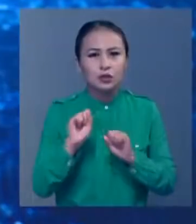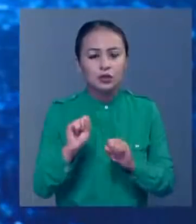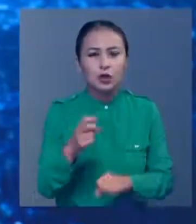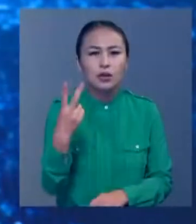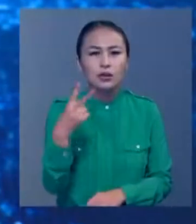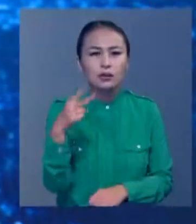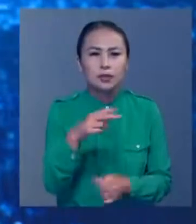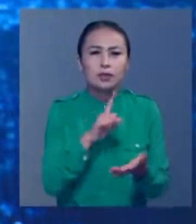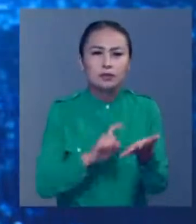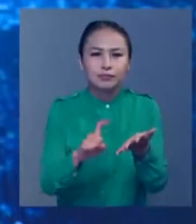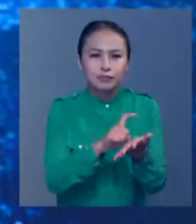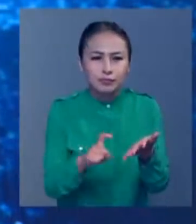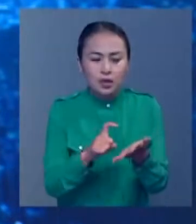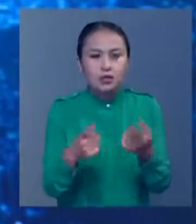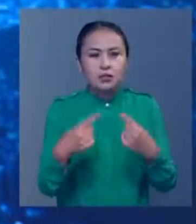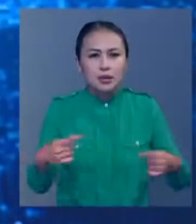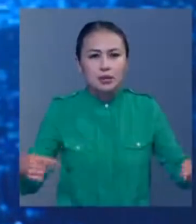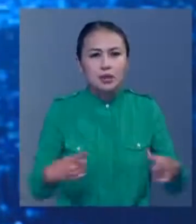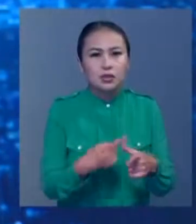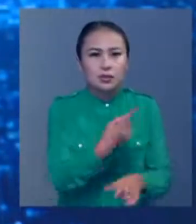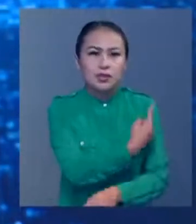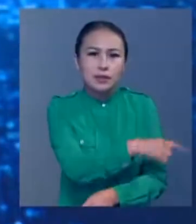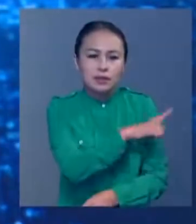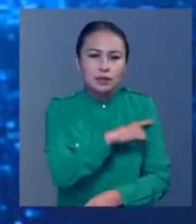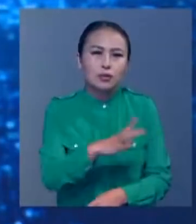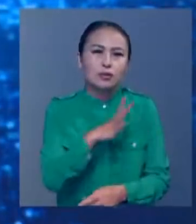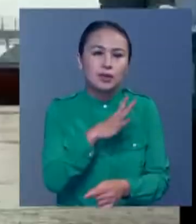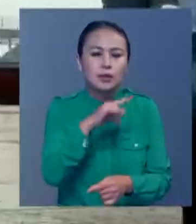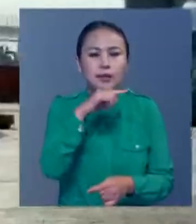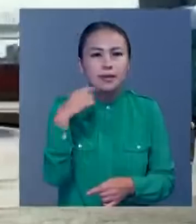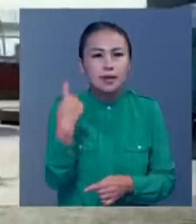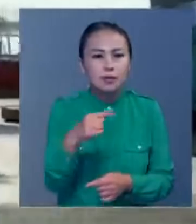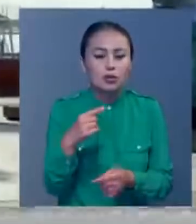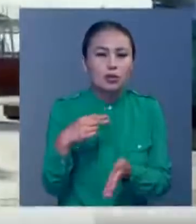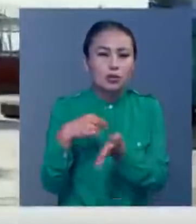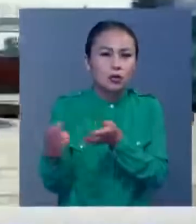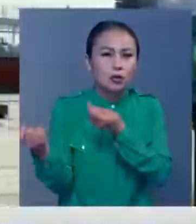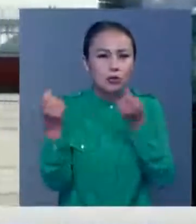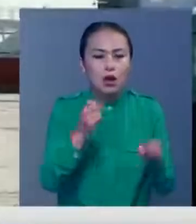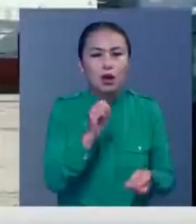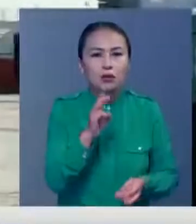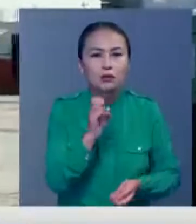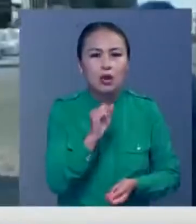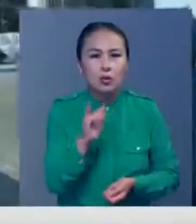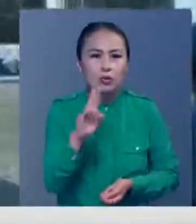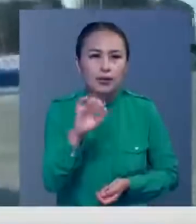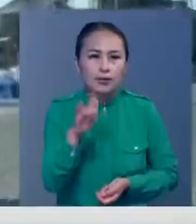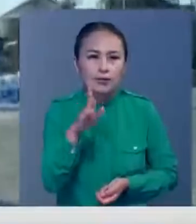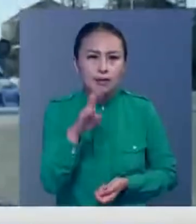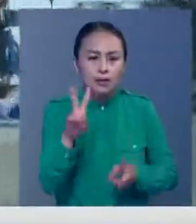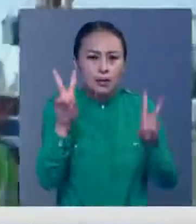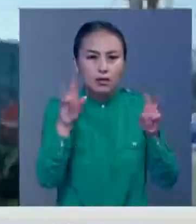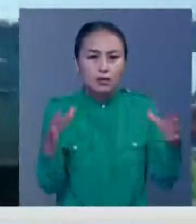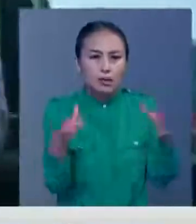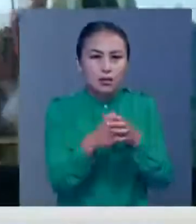антисептик таяу күндері жергілікті емдеу мекемелеріне жеткізіледі. Медициналық бұйымдарды Ресейден алдыртуға Ақтаудағы Дағыстан этномәдени